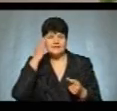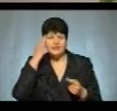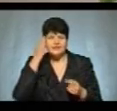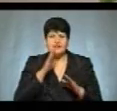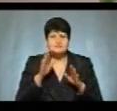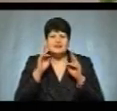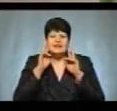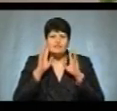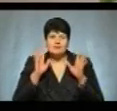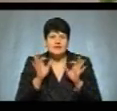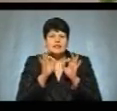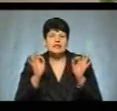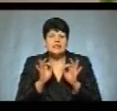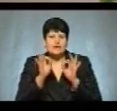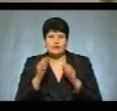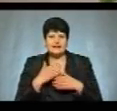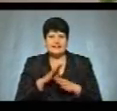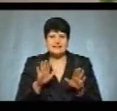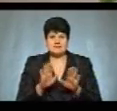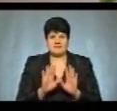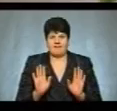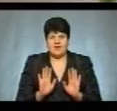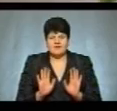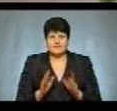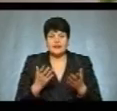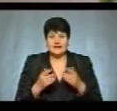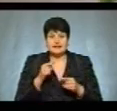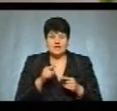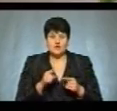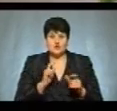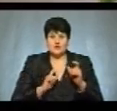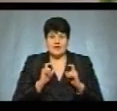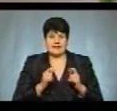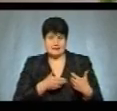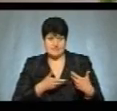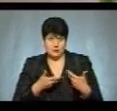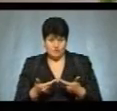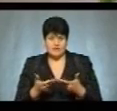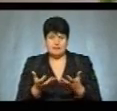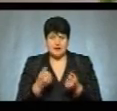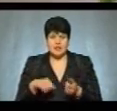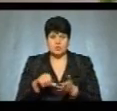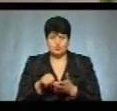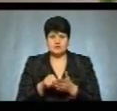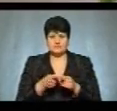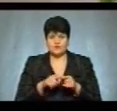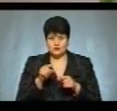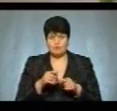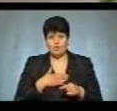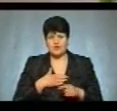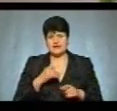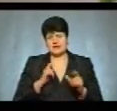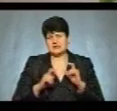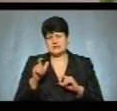вмію і ніколи публічно не співав. Але те, що студенти запропонували прийняти участь в цьому флешмобі, мої історики,